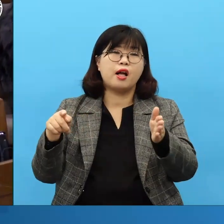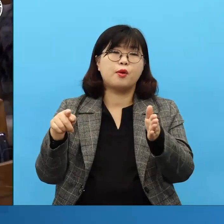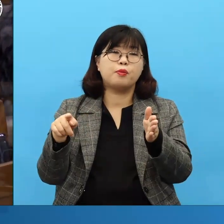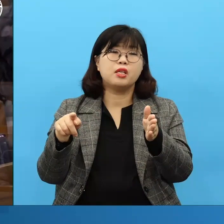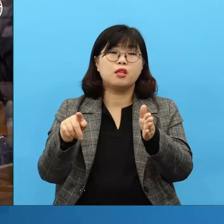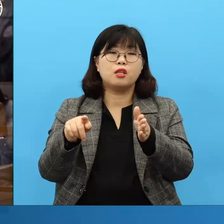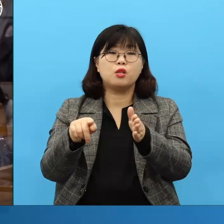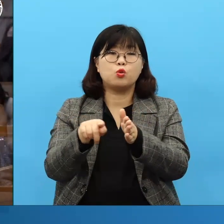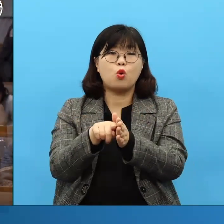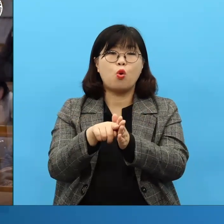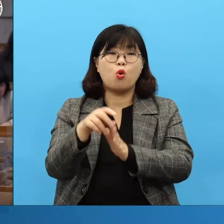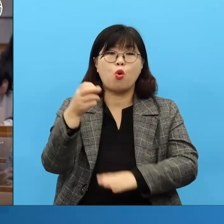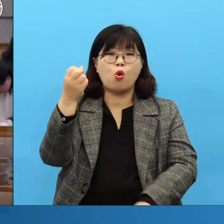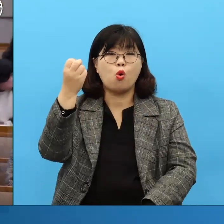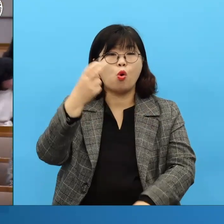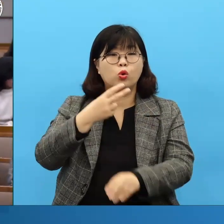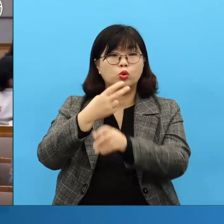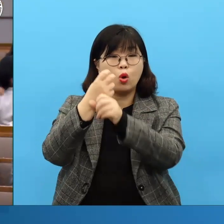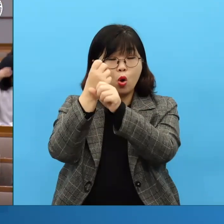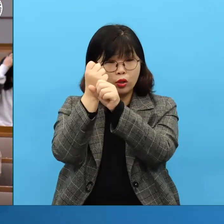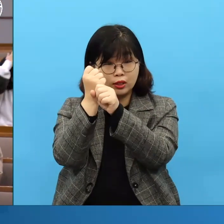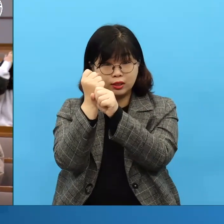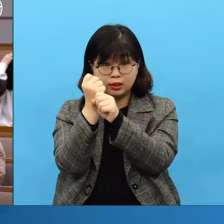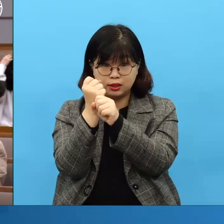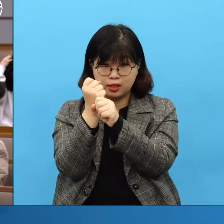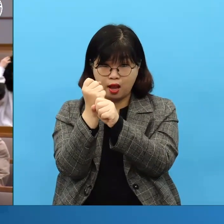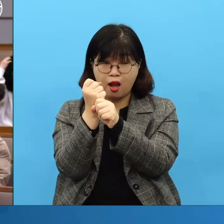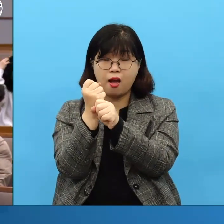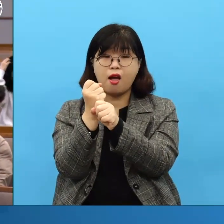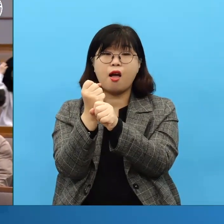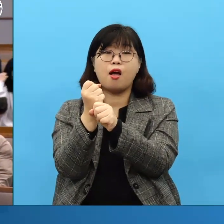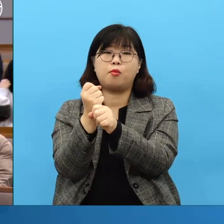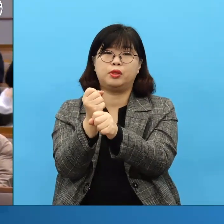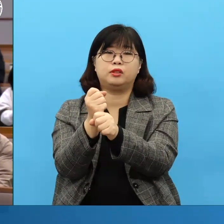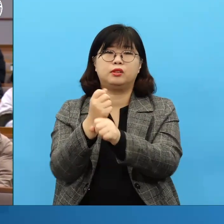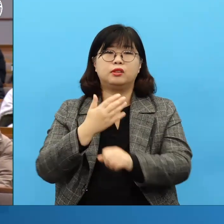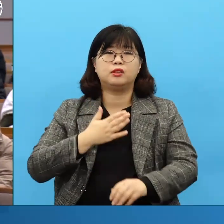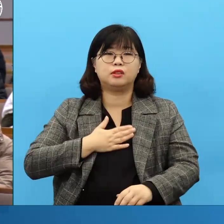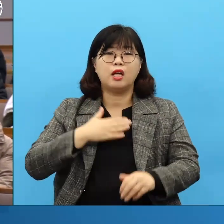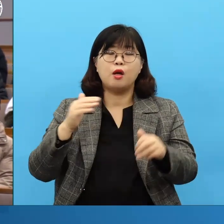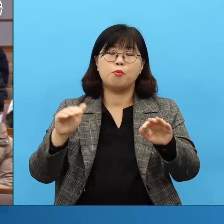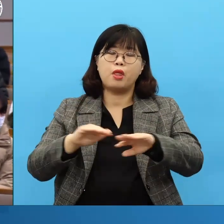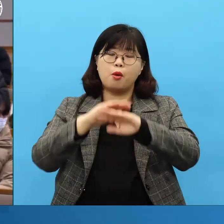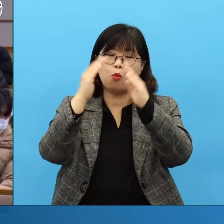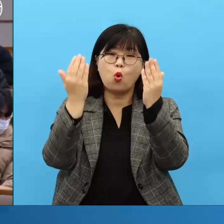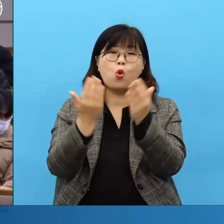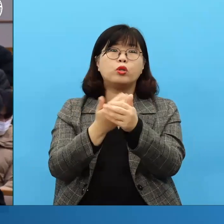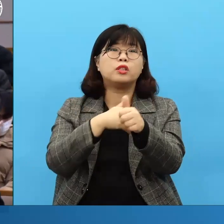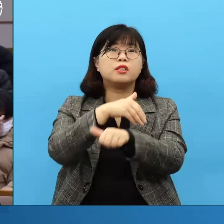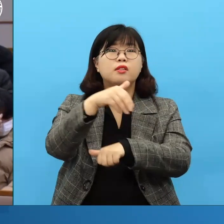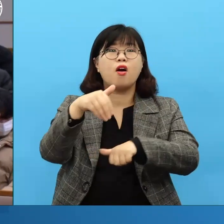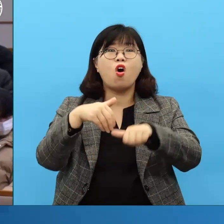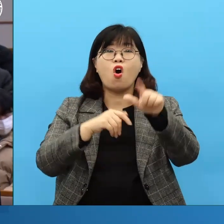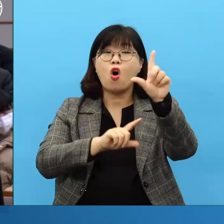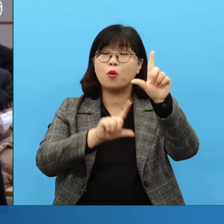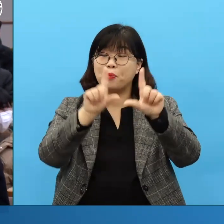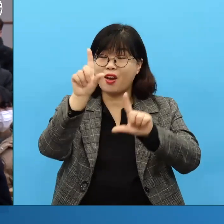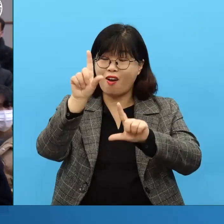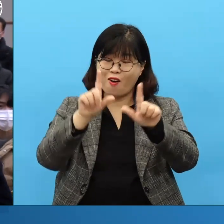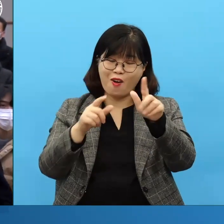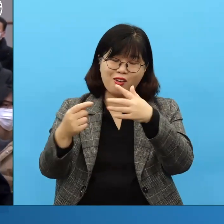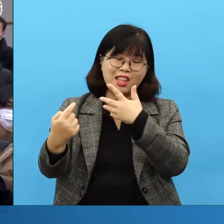내가 믿고 또 의지함은 내 모든